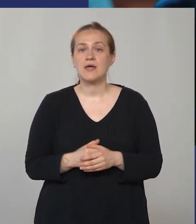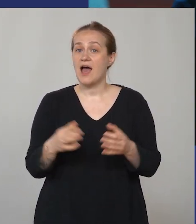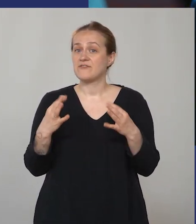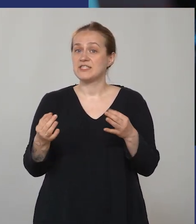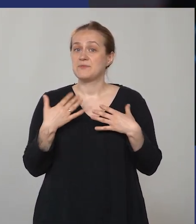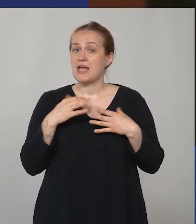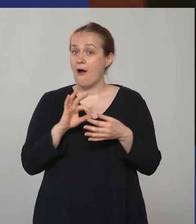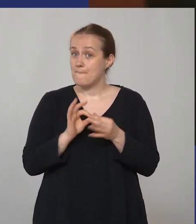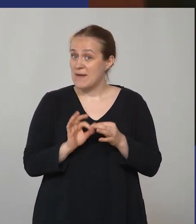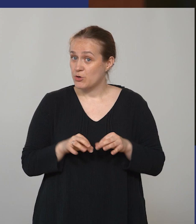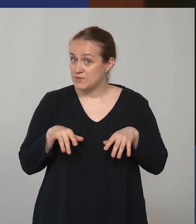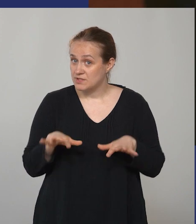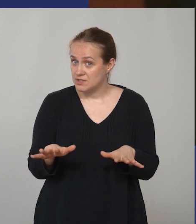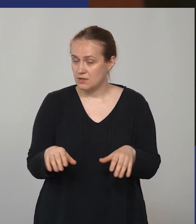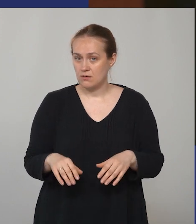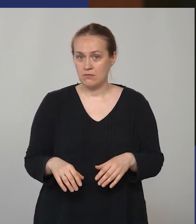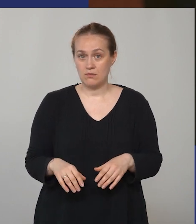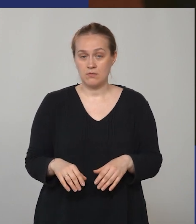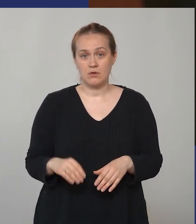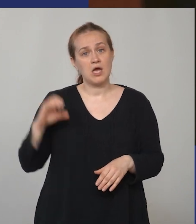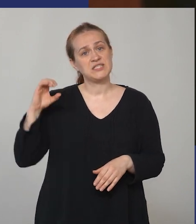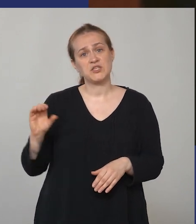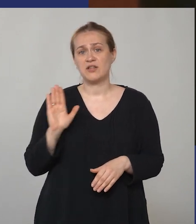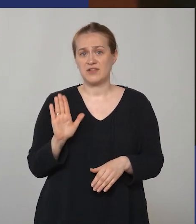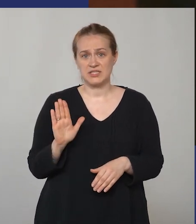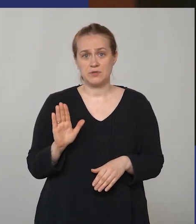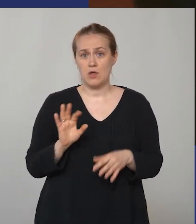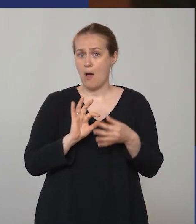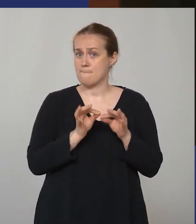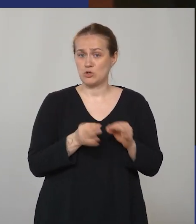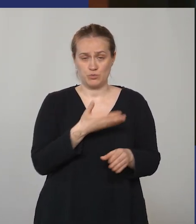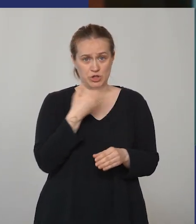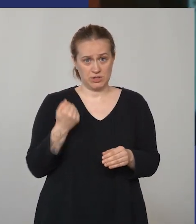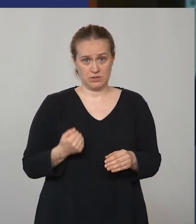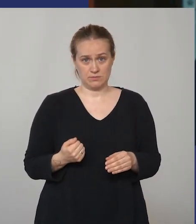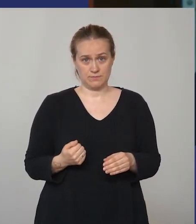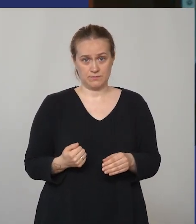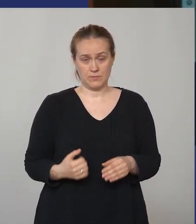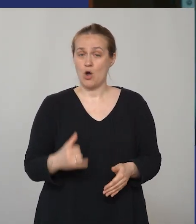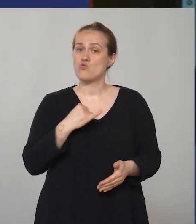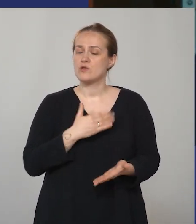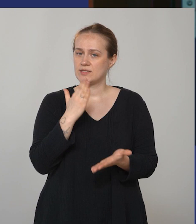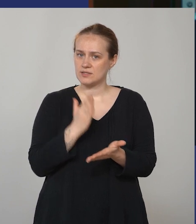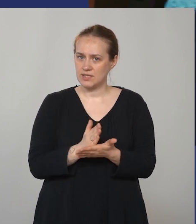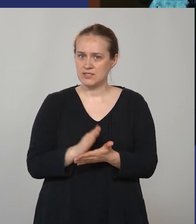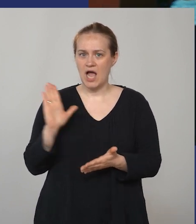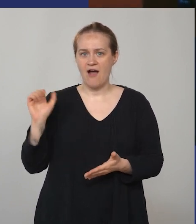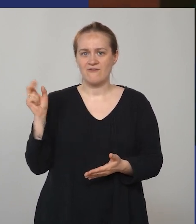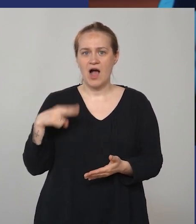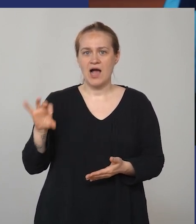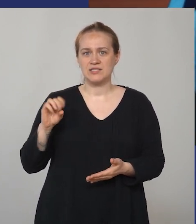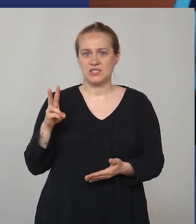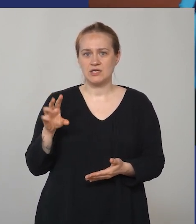Видите меня в подробности дела? Светлана Владимировна, а подробностей нет. У нас есть Вадик Рыбин.